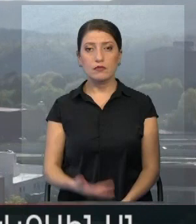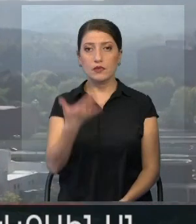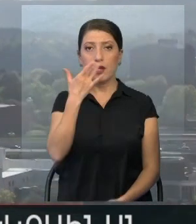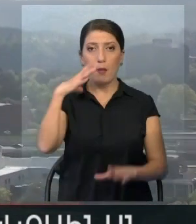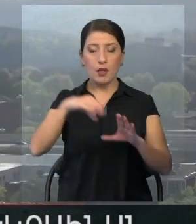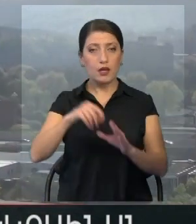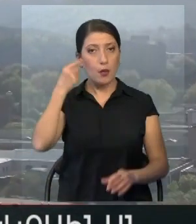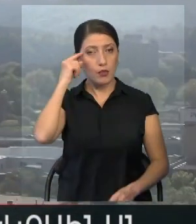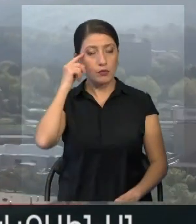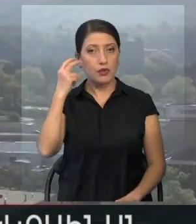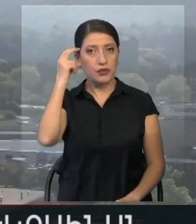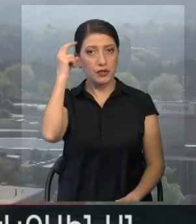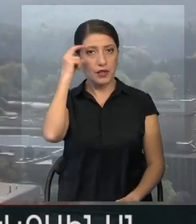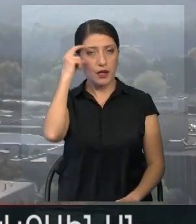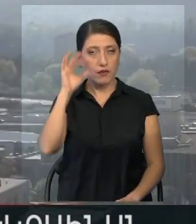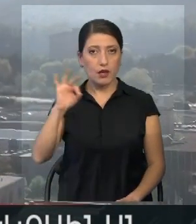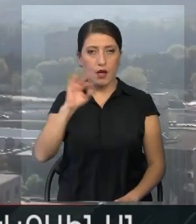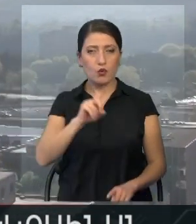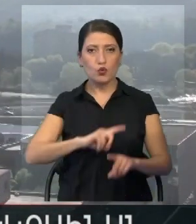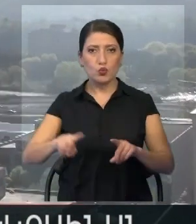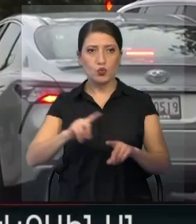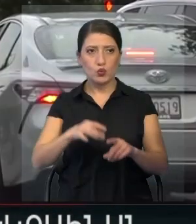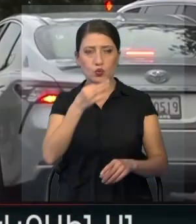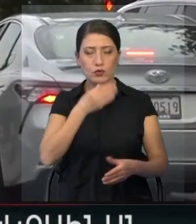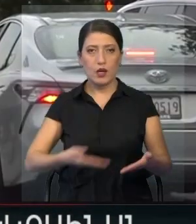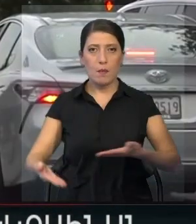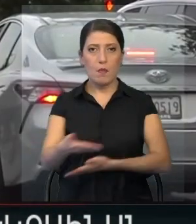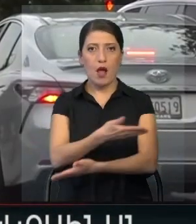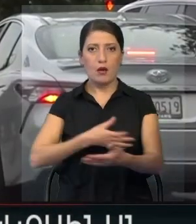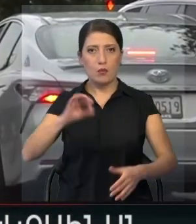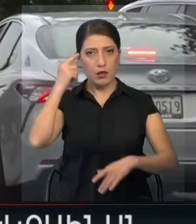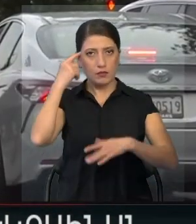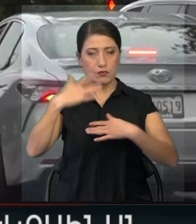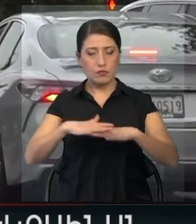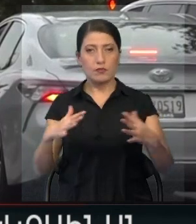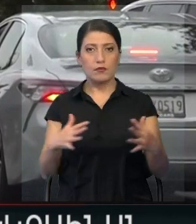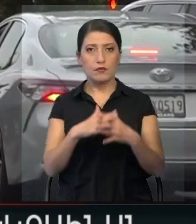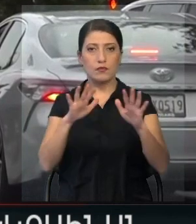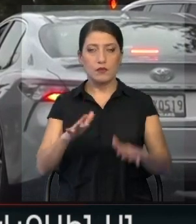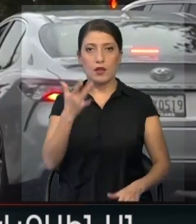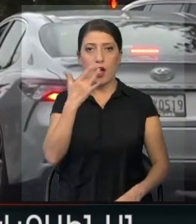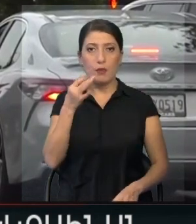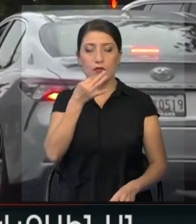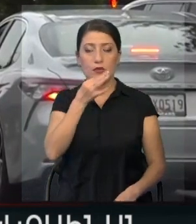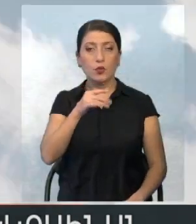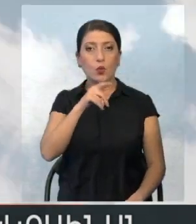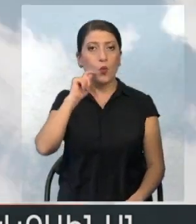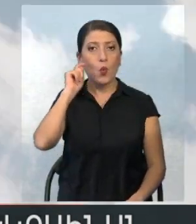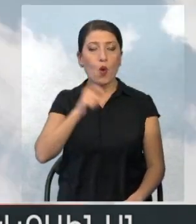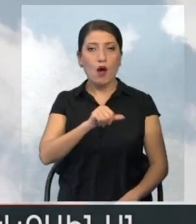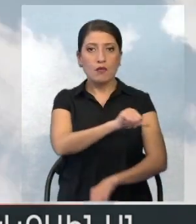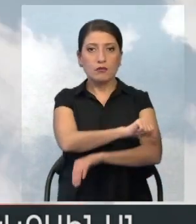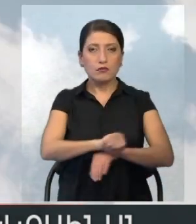Վաշինգտոնում կարծում են, որ Կիևի համար դեռ շատ վաղ է բանակցությունների մասին մտածել։ Ռազմաճակատում ըստ ամերիկյան կողմի ուկրաինական